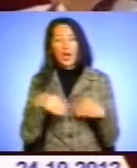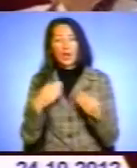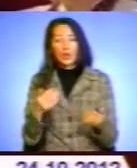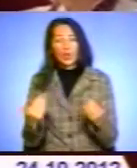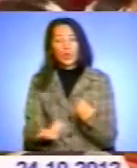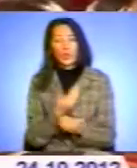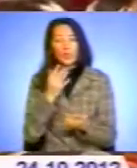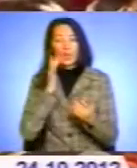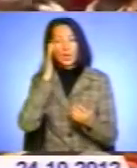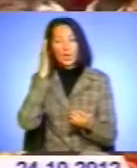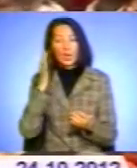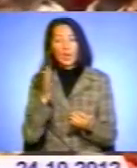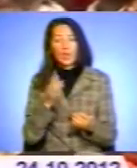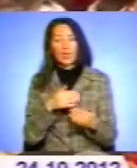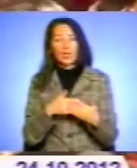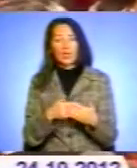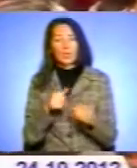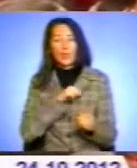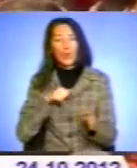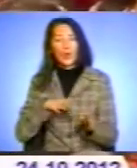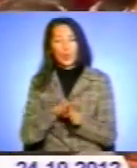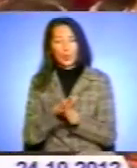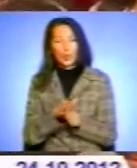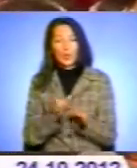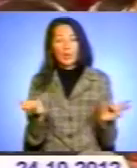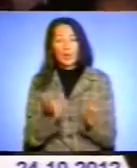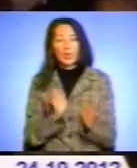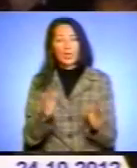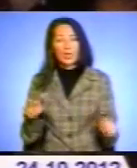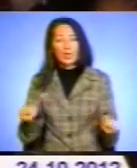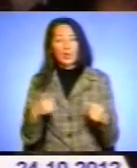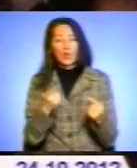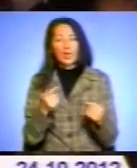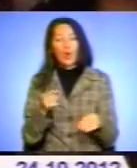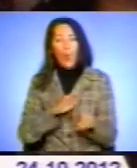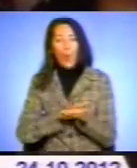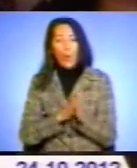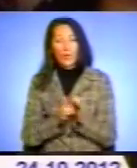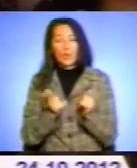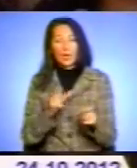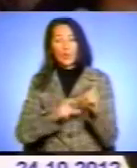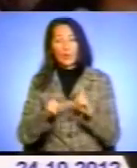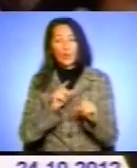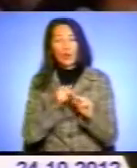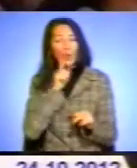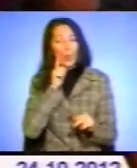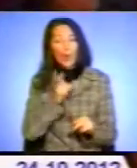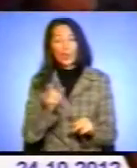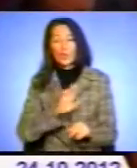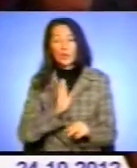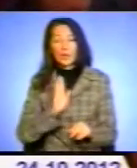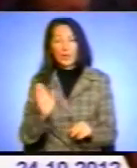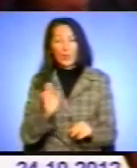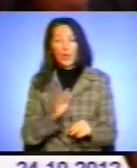інтенсивно самореалізується. Варто лише створити сприятливі умови. І для студіюючої молоді не існуватиме недосяжних